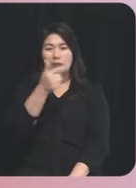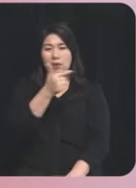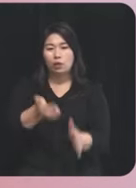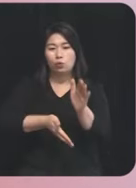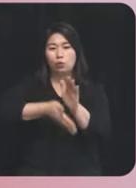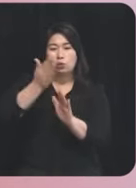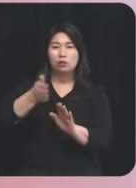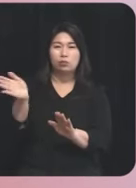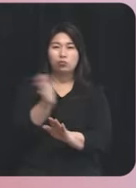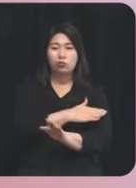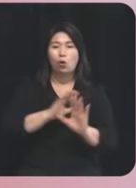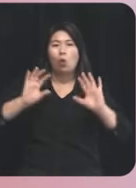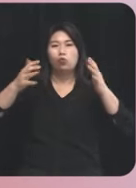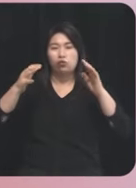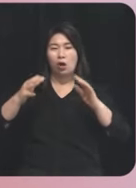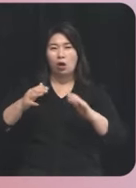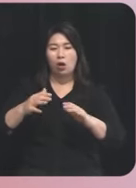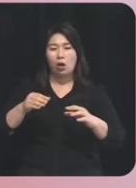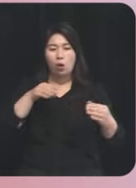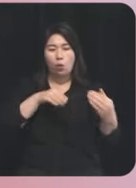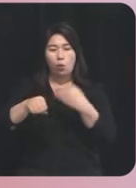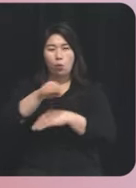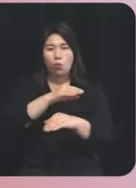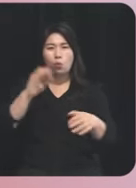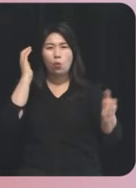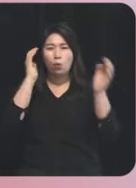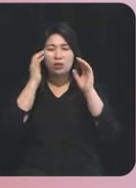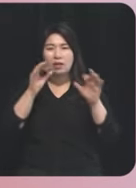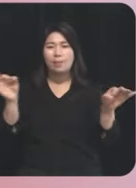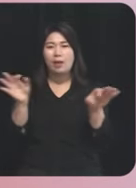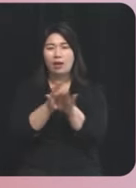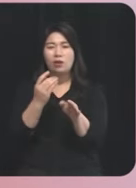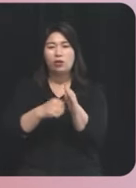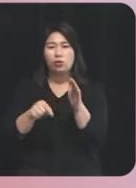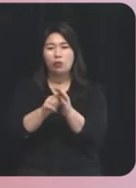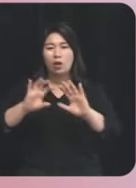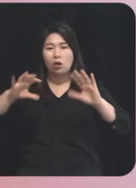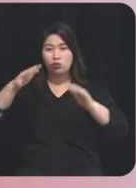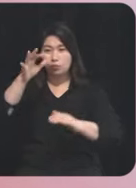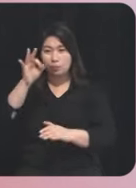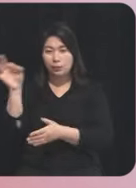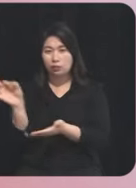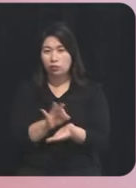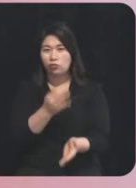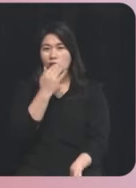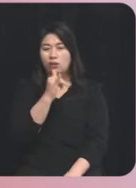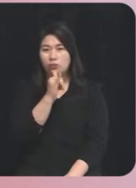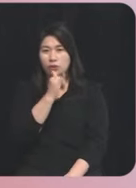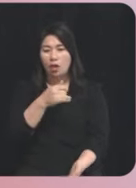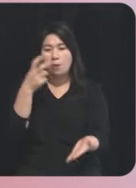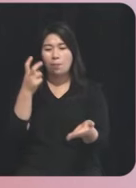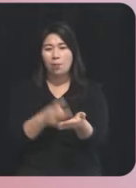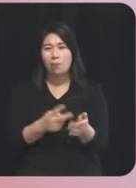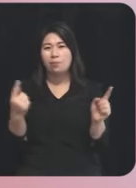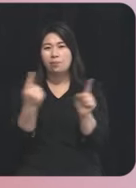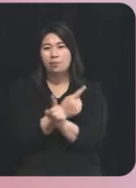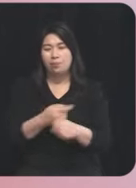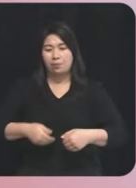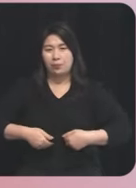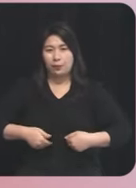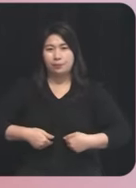대도시부터 국가가 교통 혼잡도로 개선 사업에 국비를 투입할 수 있도록 법 개정을